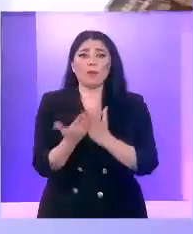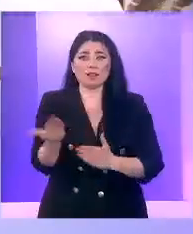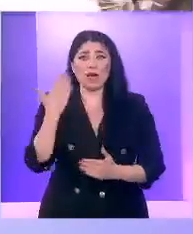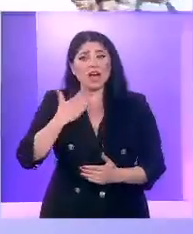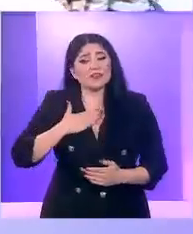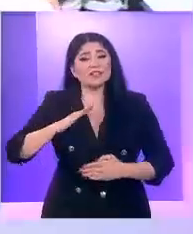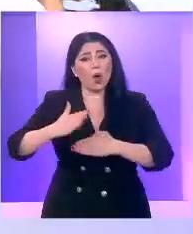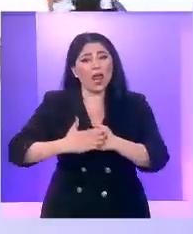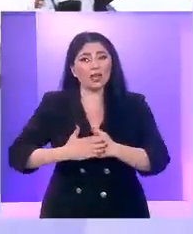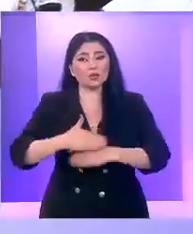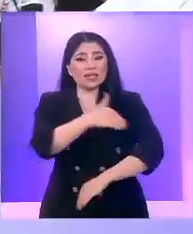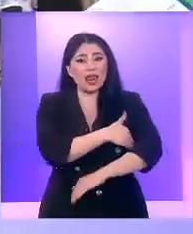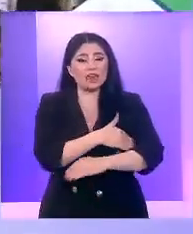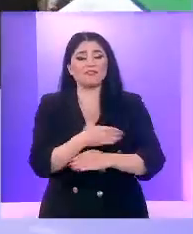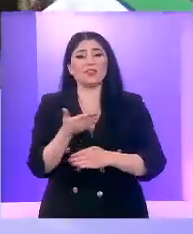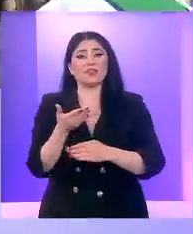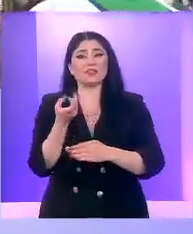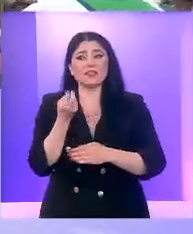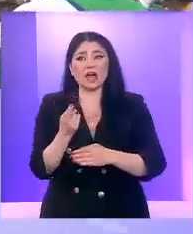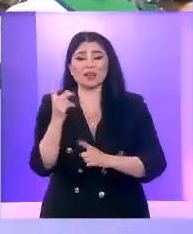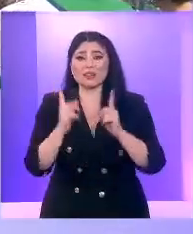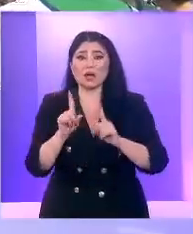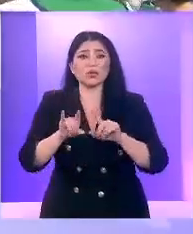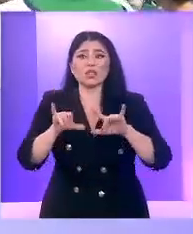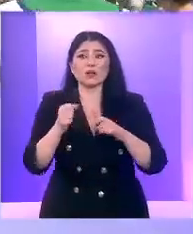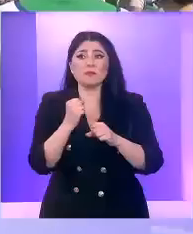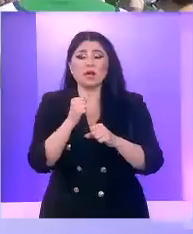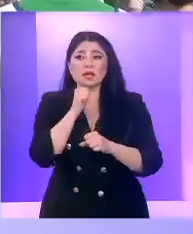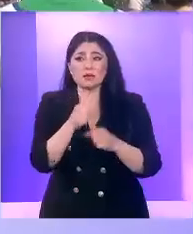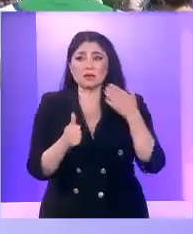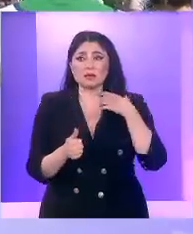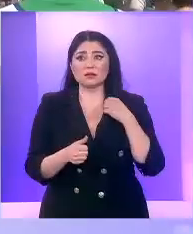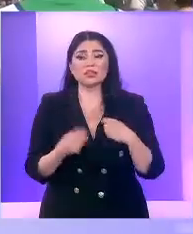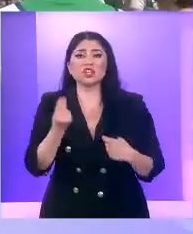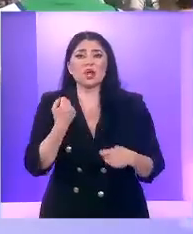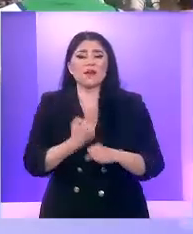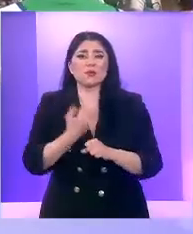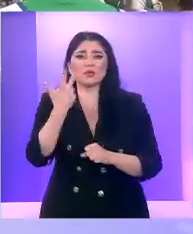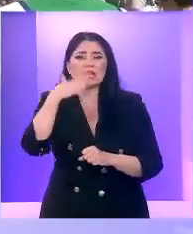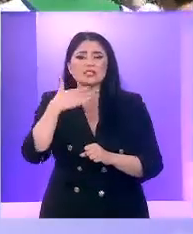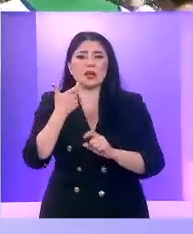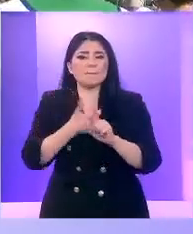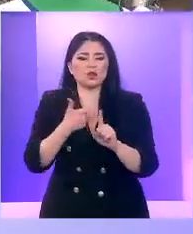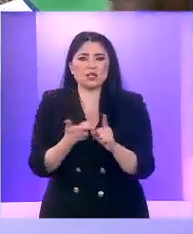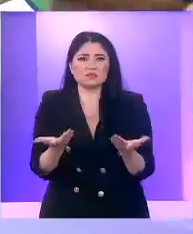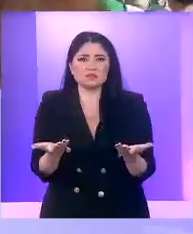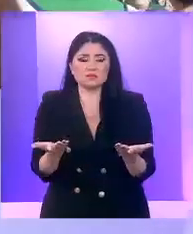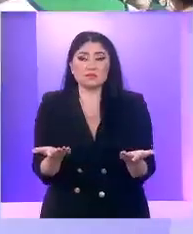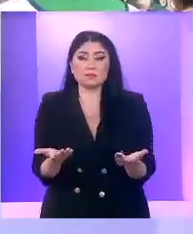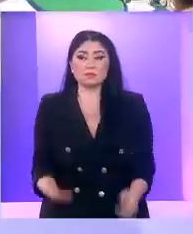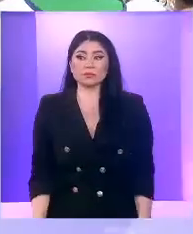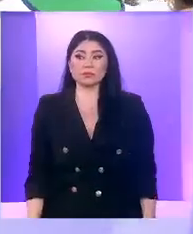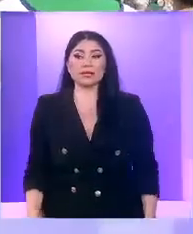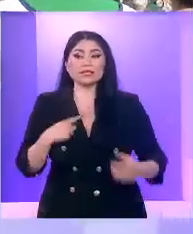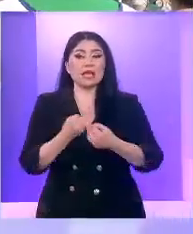aș vrea să fiu alături de elevii mei, dar dacă nu se întâmplă nimic, de ce am ieșit în stradă? De 3 zile ne-ați văzut aici, da?